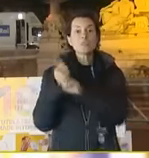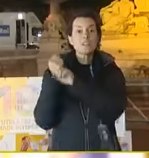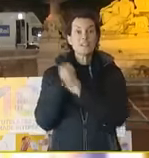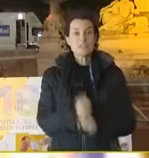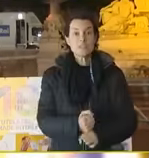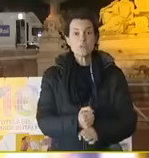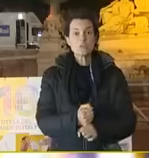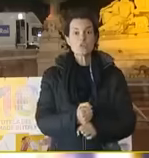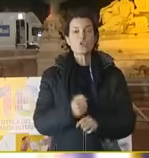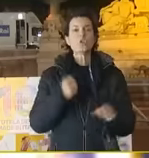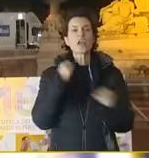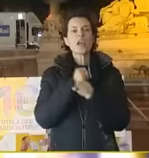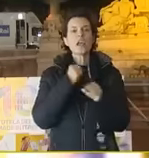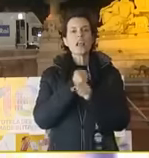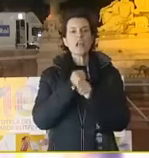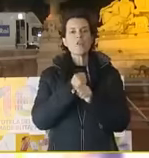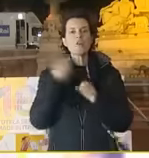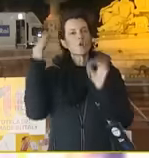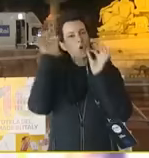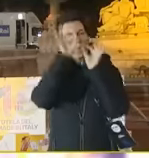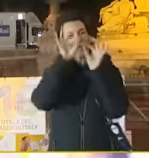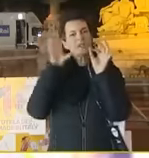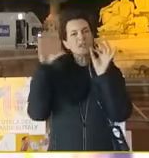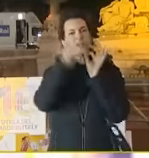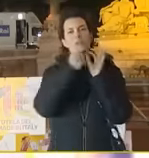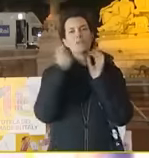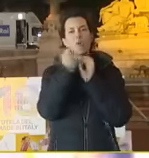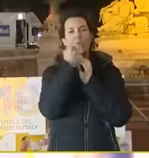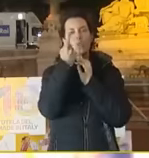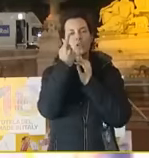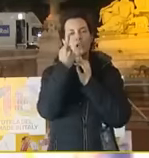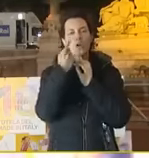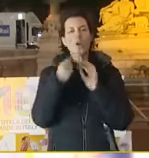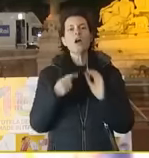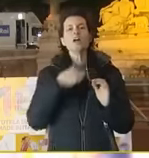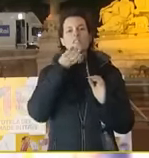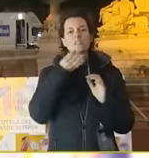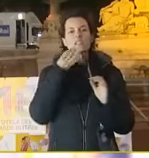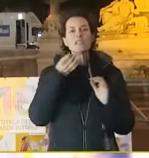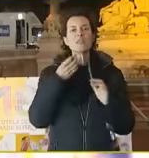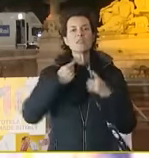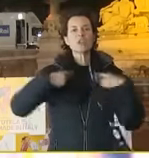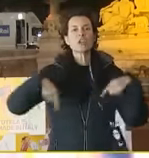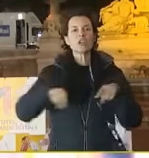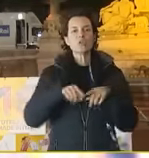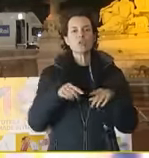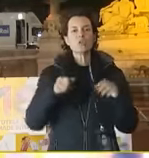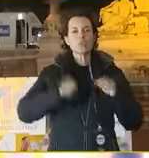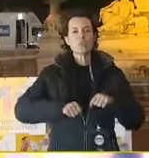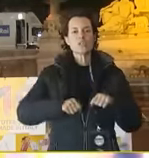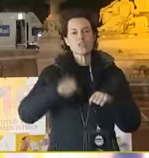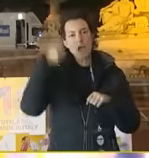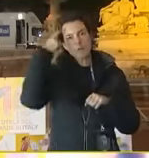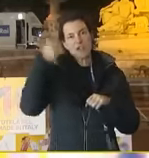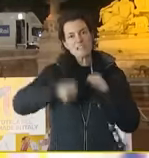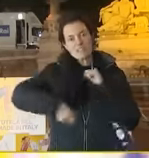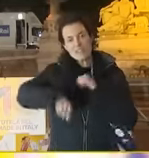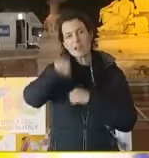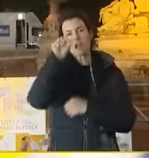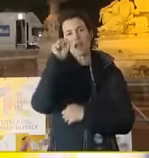lavorano con lo stesso obiettivo? Vuol dire che finalmente riusciamo tutti a rialzare la testa.